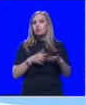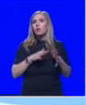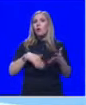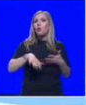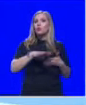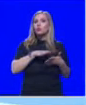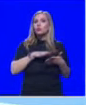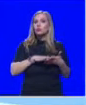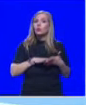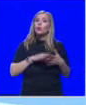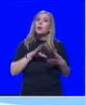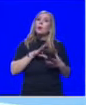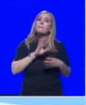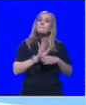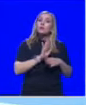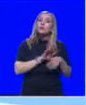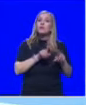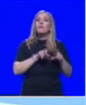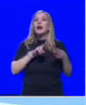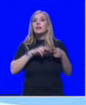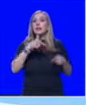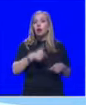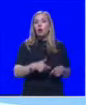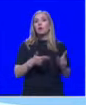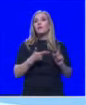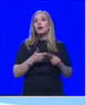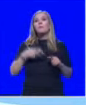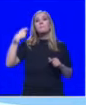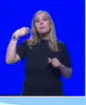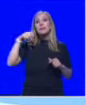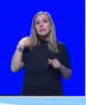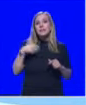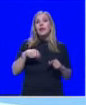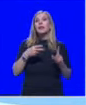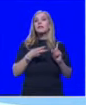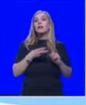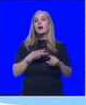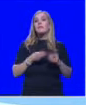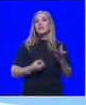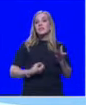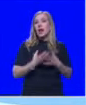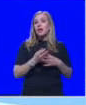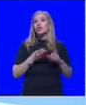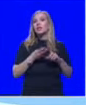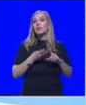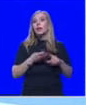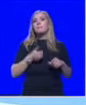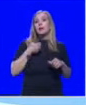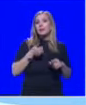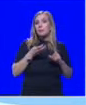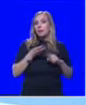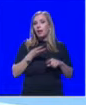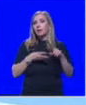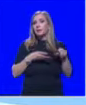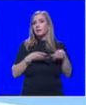около политици като Ваня Григорова, президента, Възраждане и други БСП,